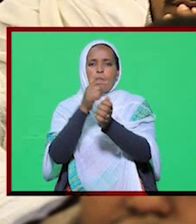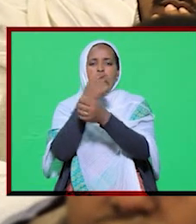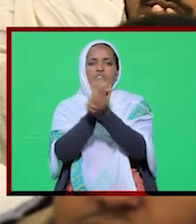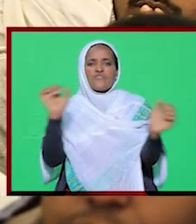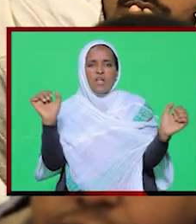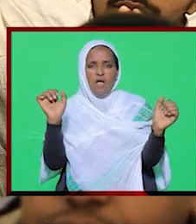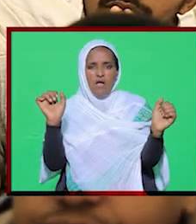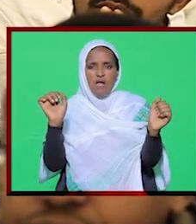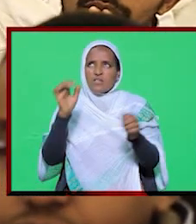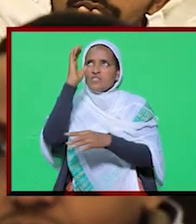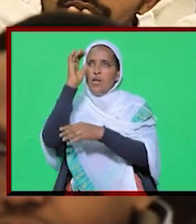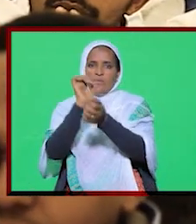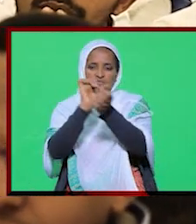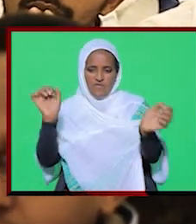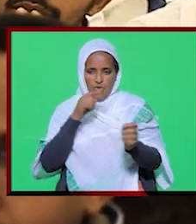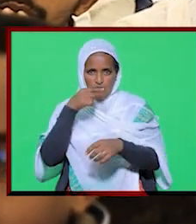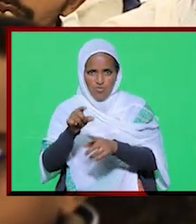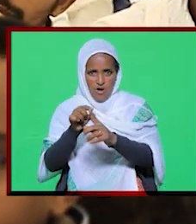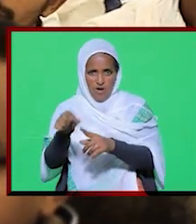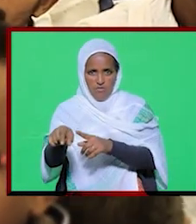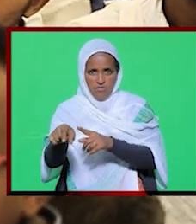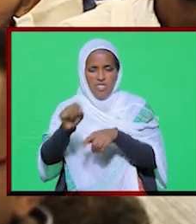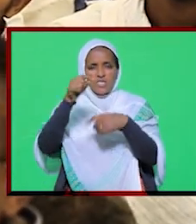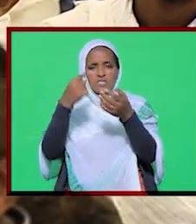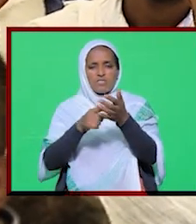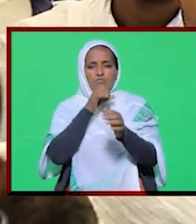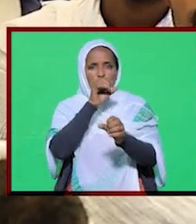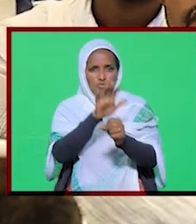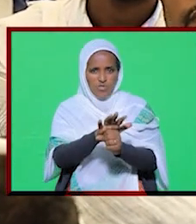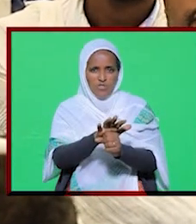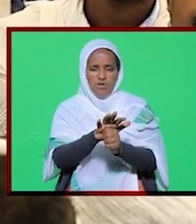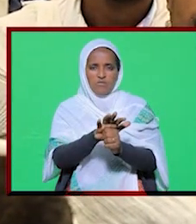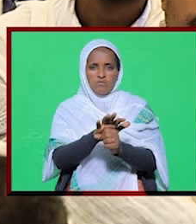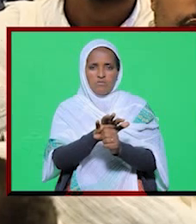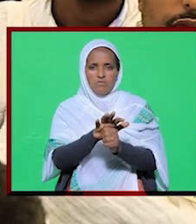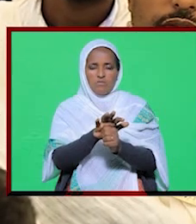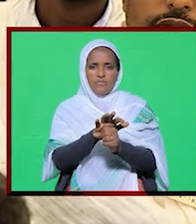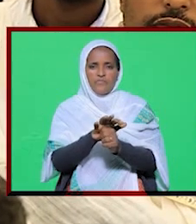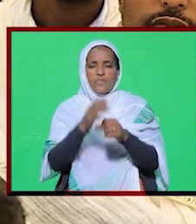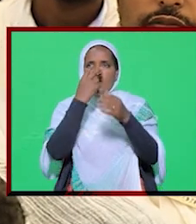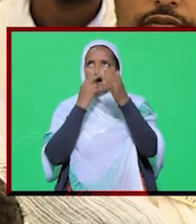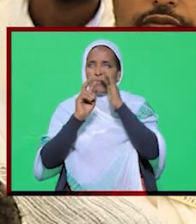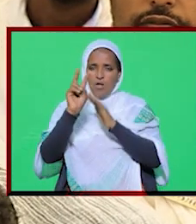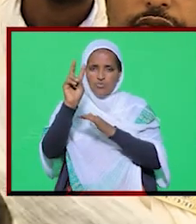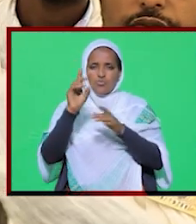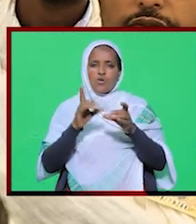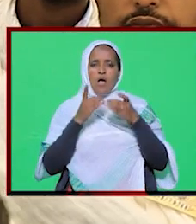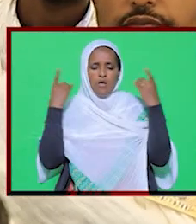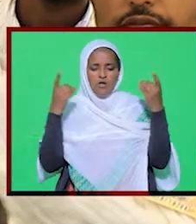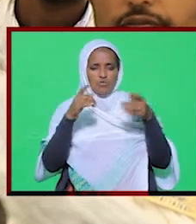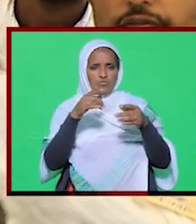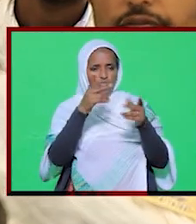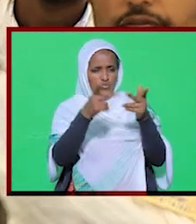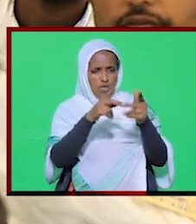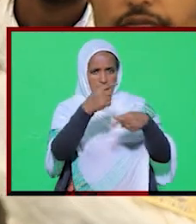ነው የሚሉት? እግዚአብሔር ይፍታ ነው የሚሉት። ስለዚህ በብሉይ ኪዳን ነቢያቱ ካህናቱ ዘንድ